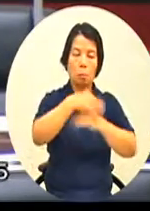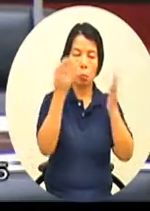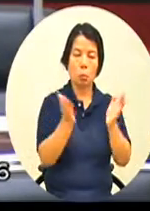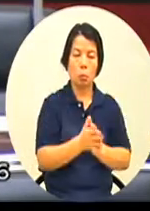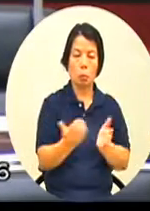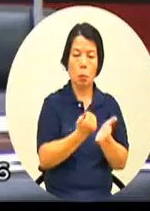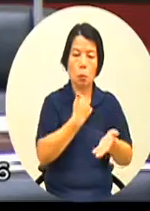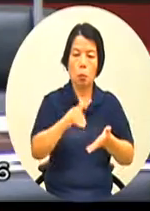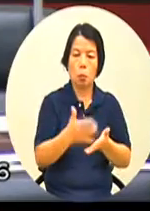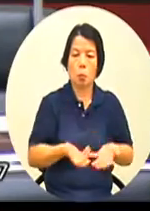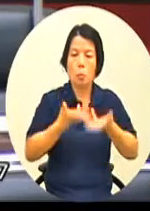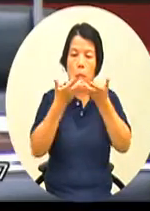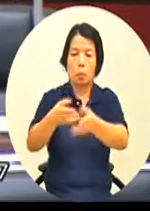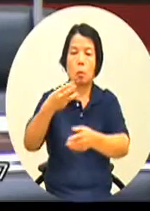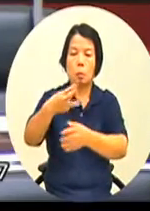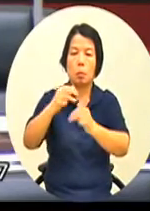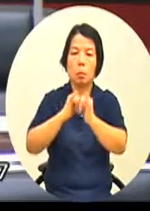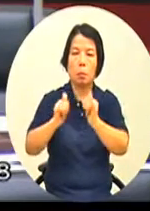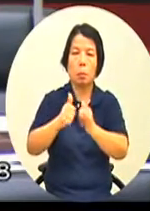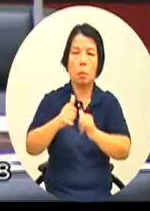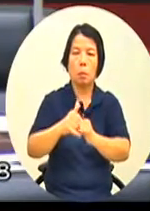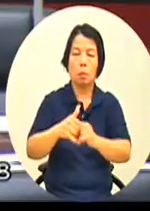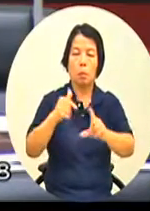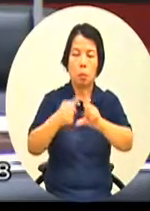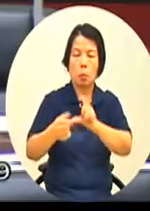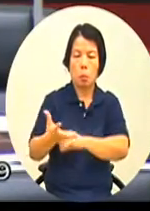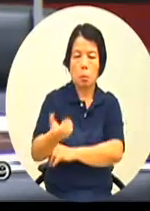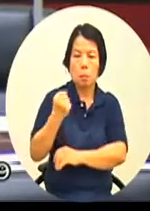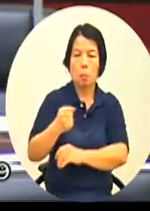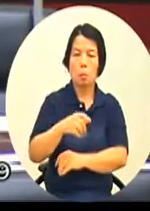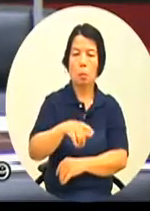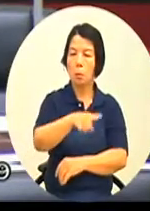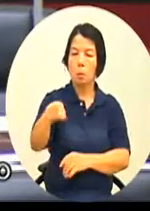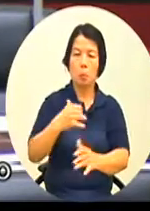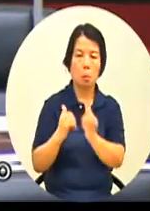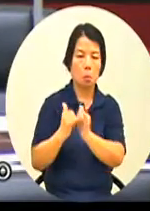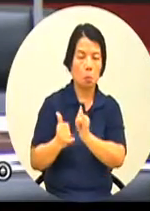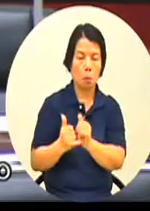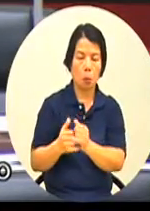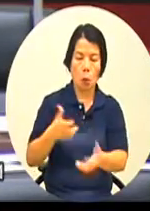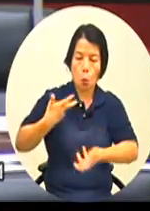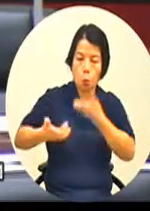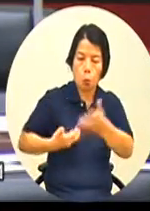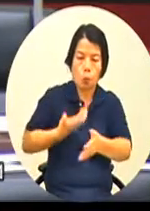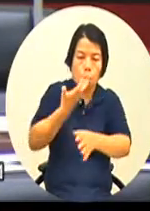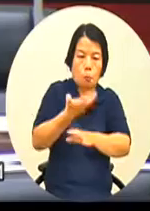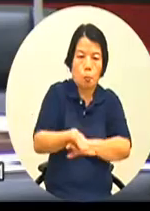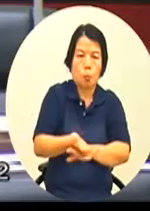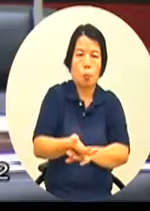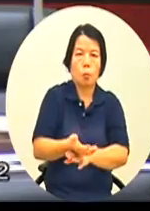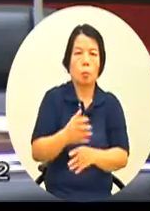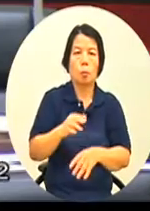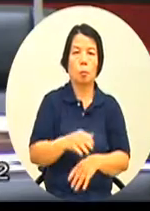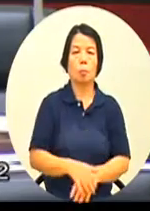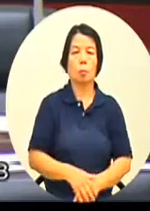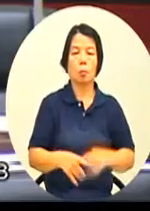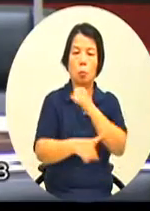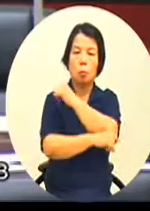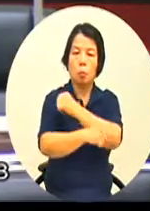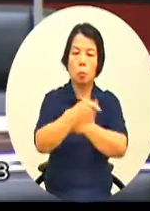面，去做决议，啊，三明区的里面呢，就踊跃去参加，阿伯，结论，我